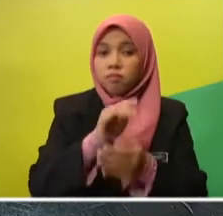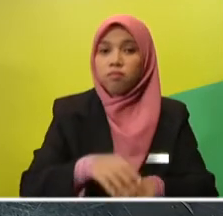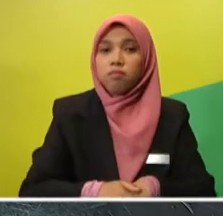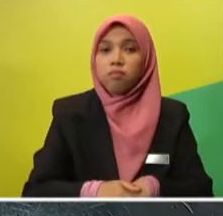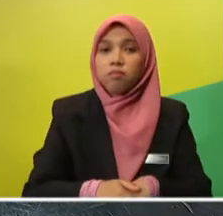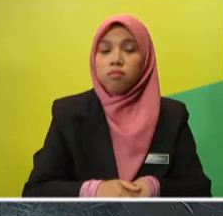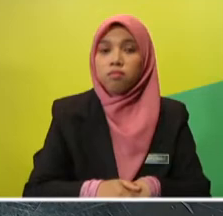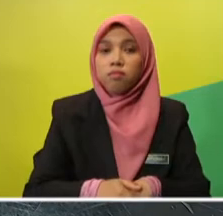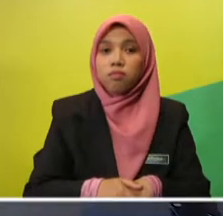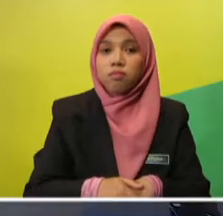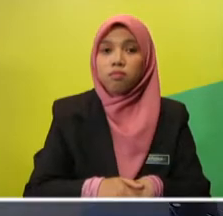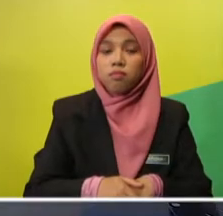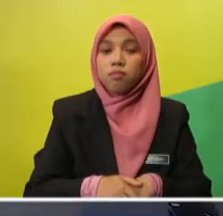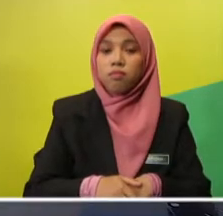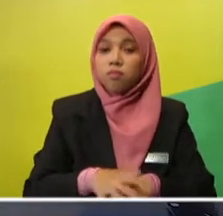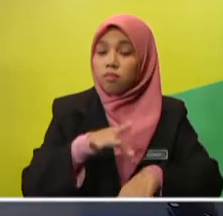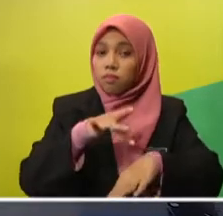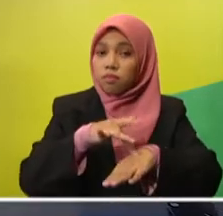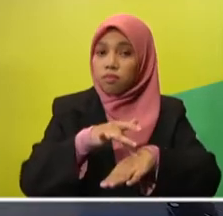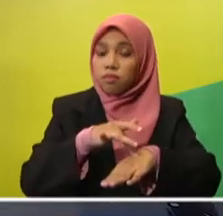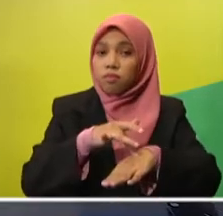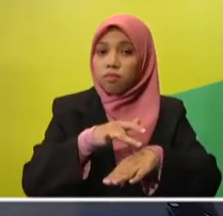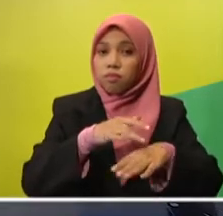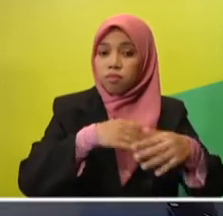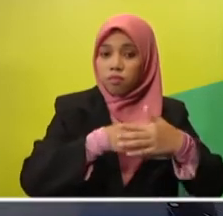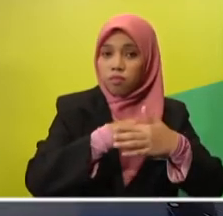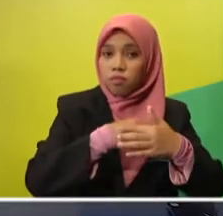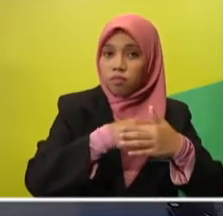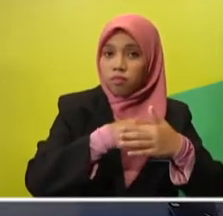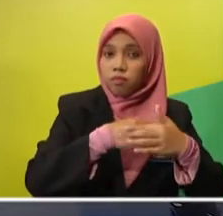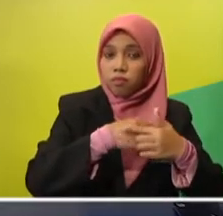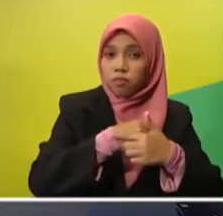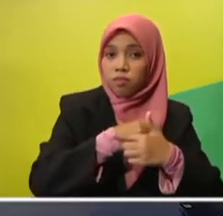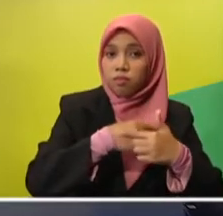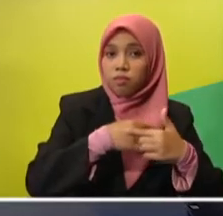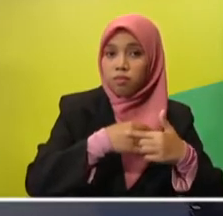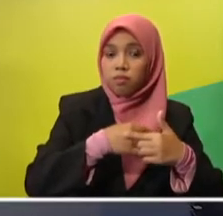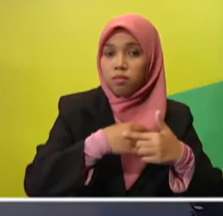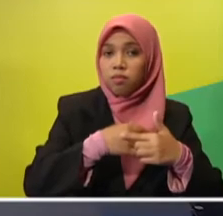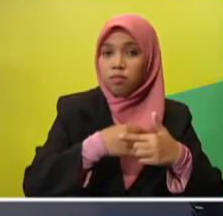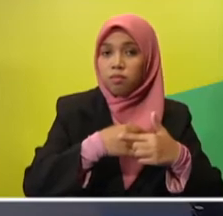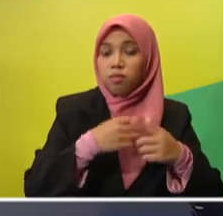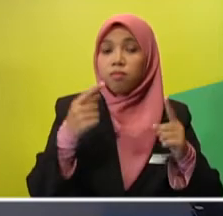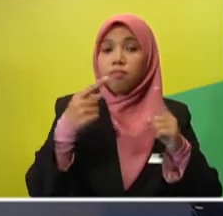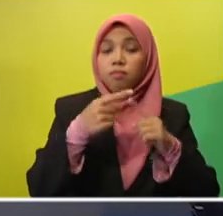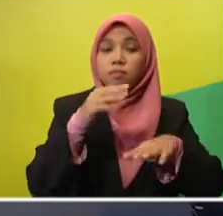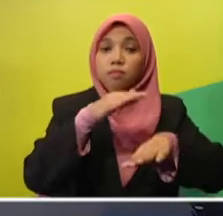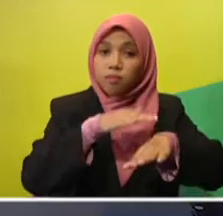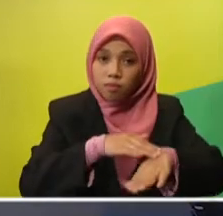tangan dia ke atas lengan pemandu celik. Dan apabila sudah